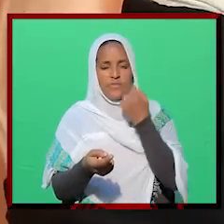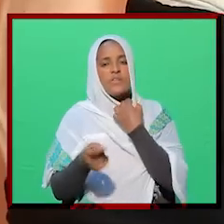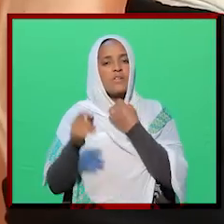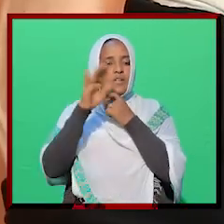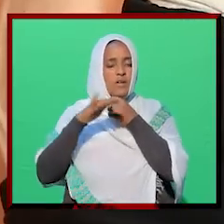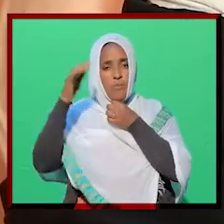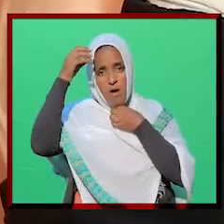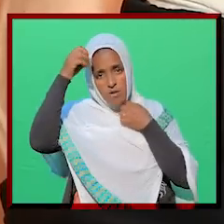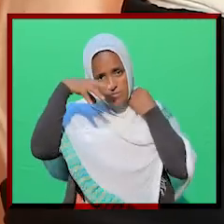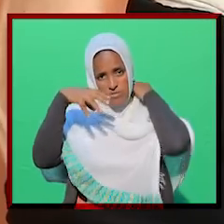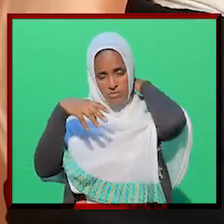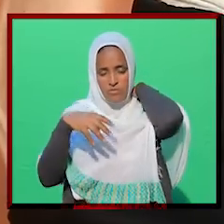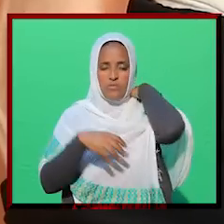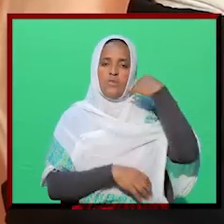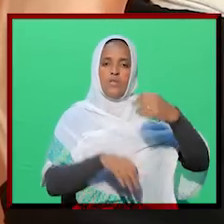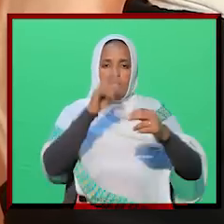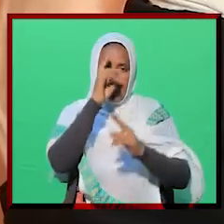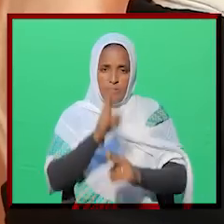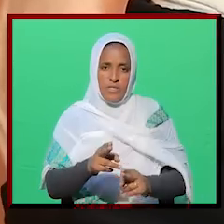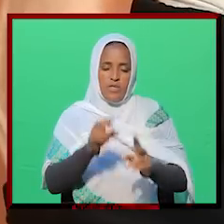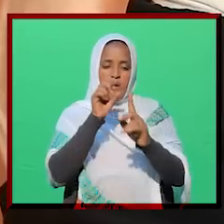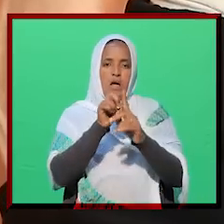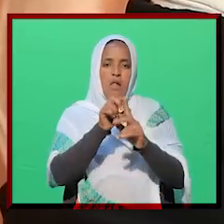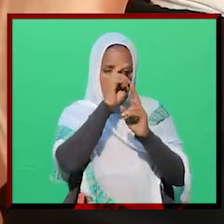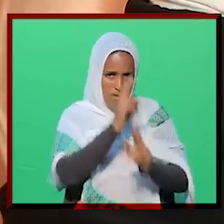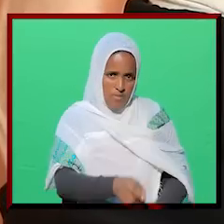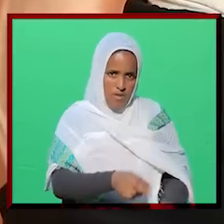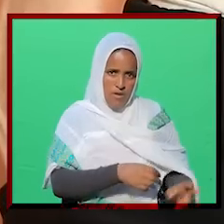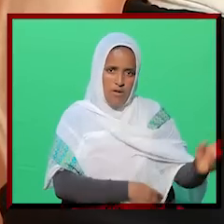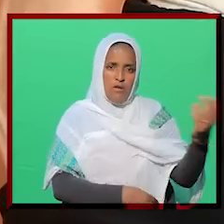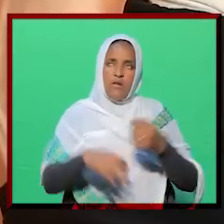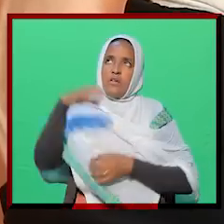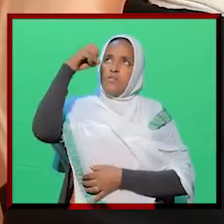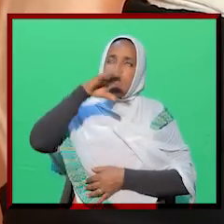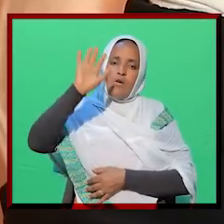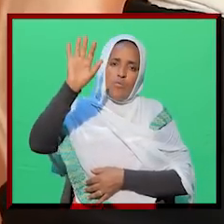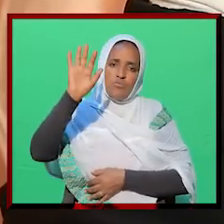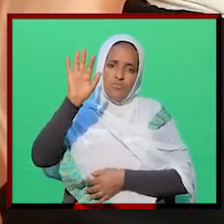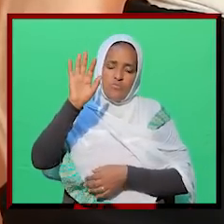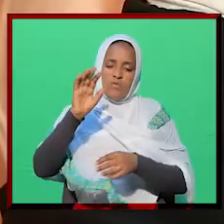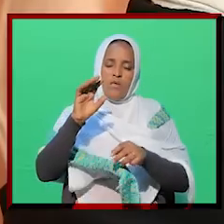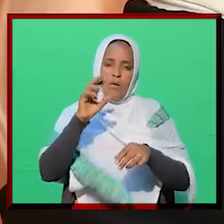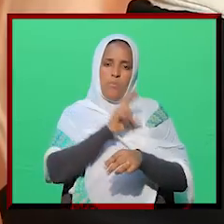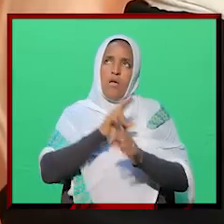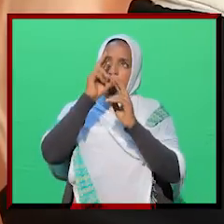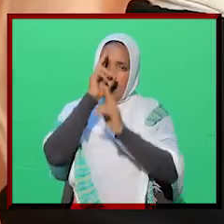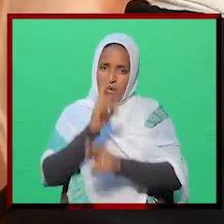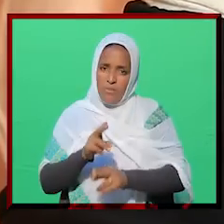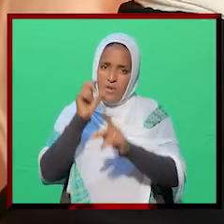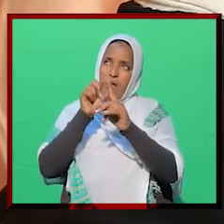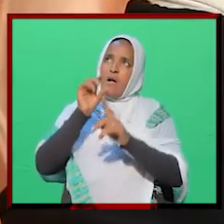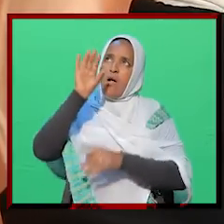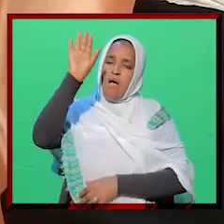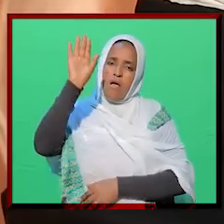ፍጡር ነበር ፈጣሪ ሆነ ግዙፍ ነበር ረቂቅ ሆነ ውሱን ነበር ሙሉ ሆነ ሟሽ ነበር ያው ባህሪ ሆነ የመለኮትን ባህሪ ባህሪ አድርጓል።